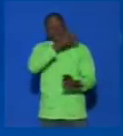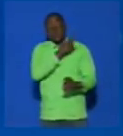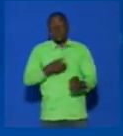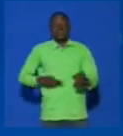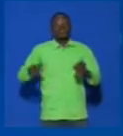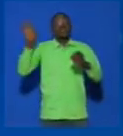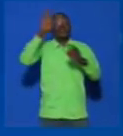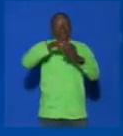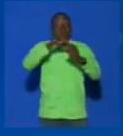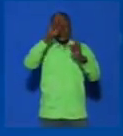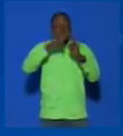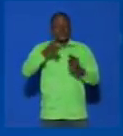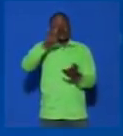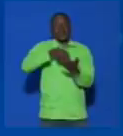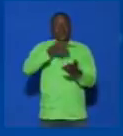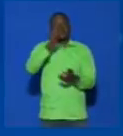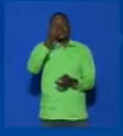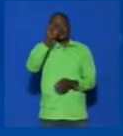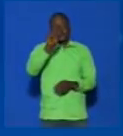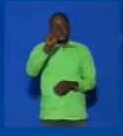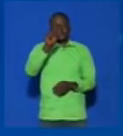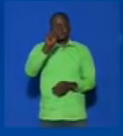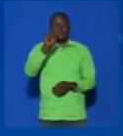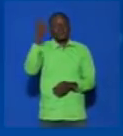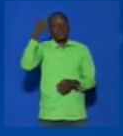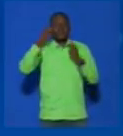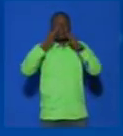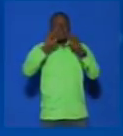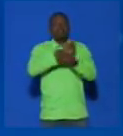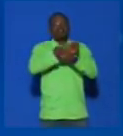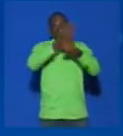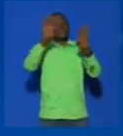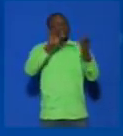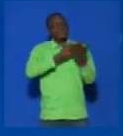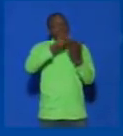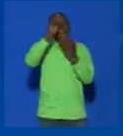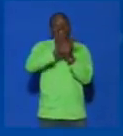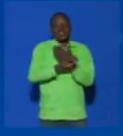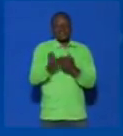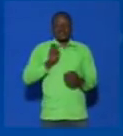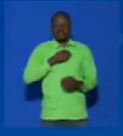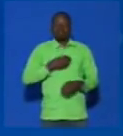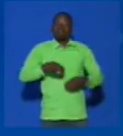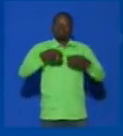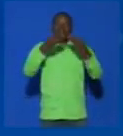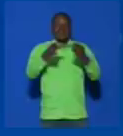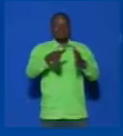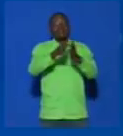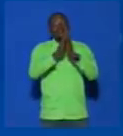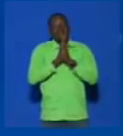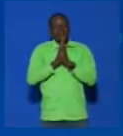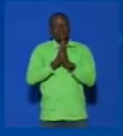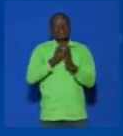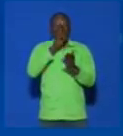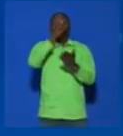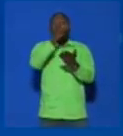2007 on nous a demandé des clarifications en décembre et en janvier nous les avons donné juste on m'a demandé des garanties supplémentaires